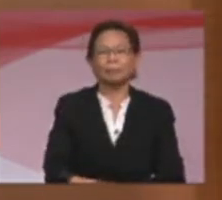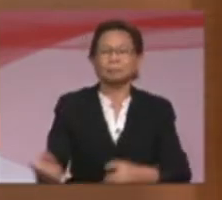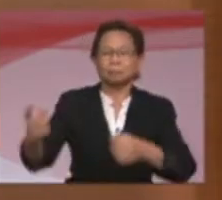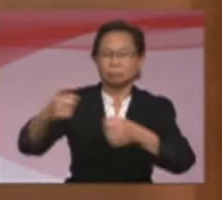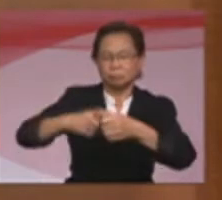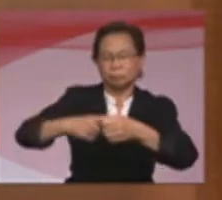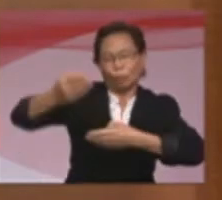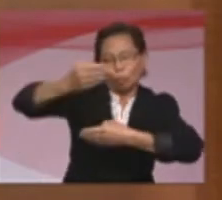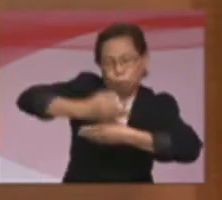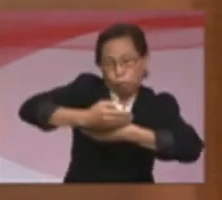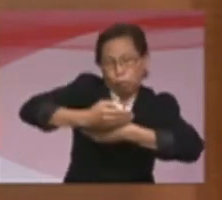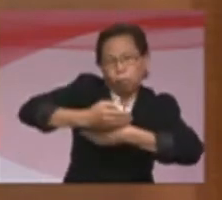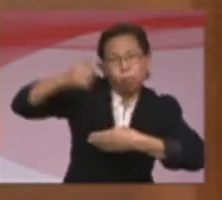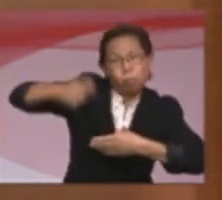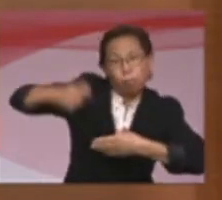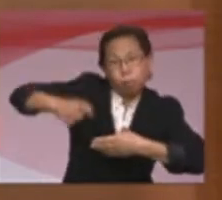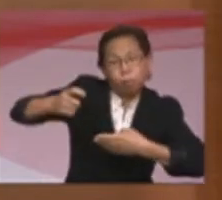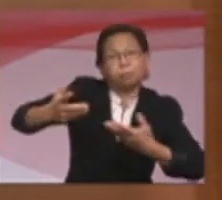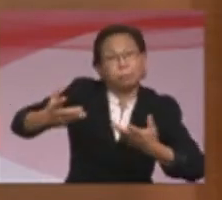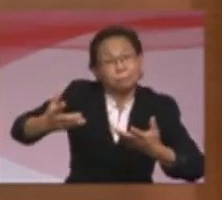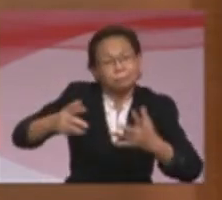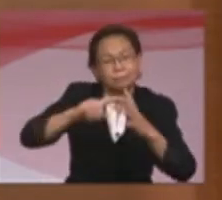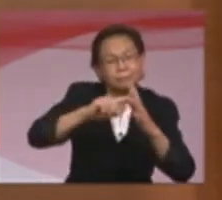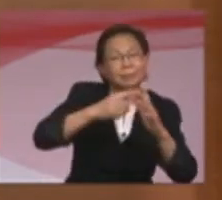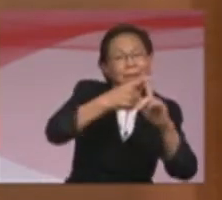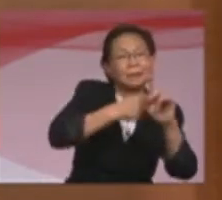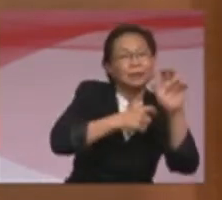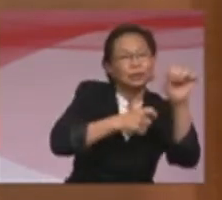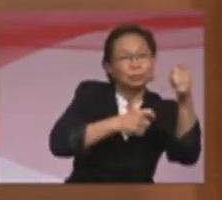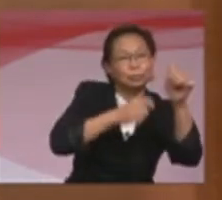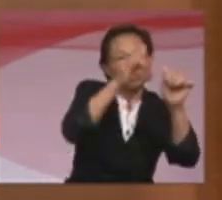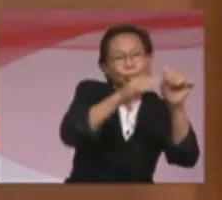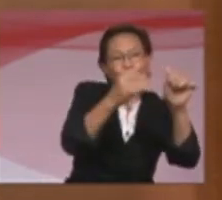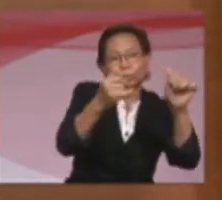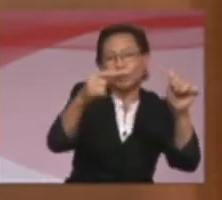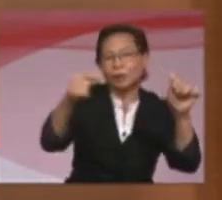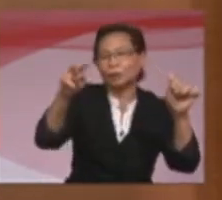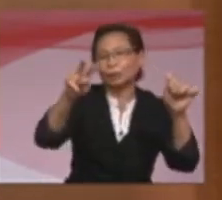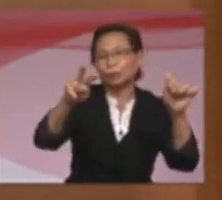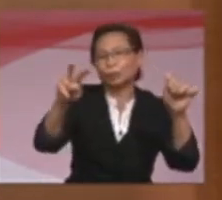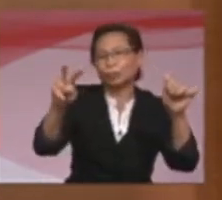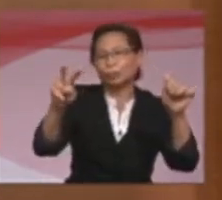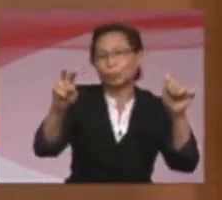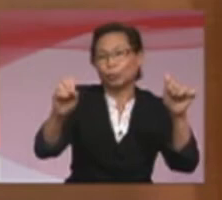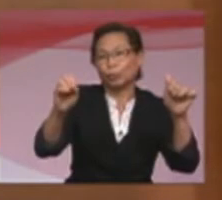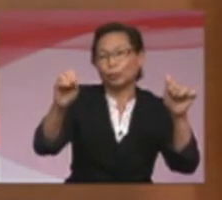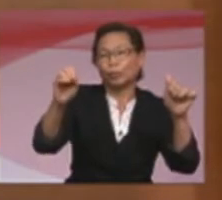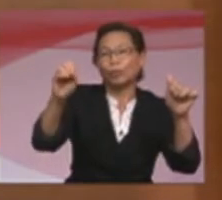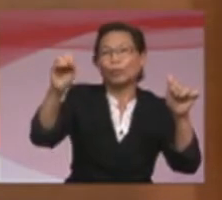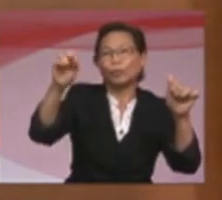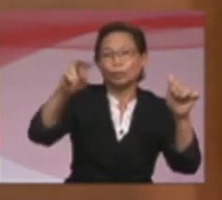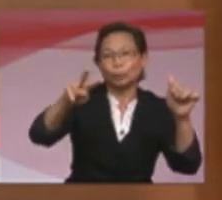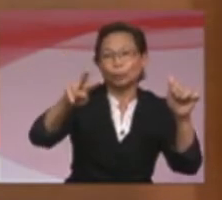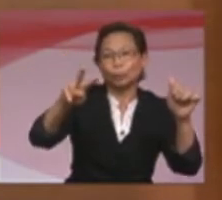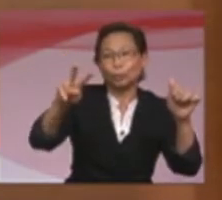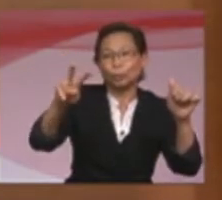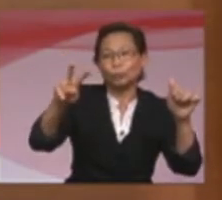kuarantin wajib, dari 10 Jun hingga 22 Julai 2020,